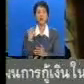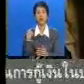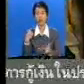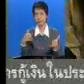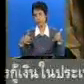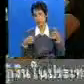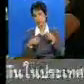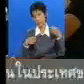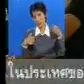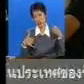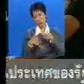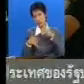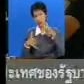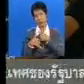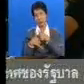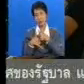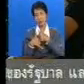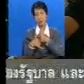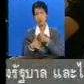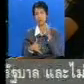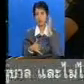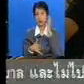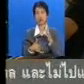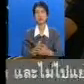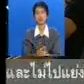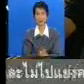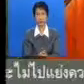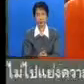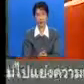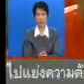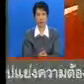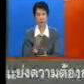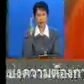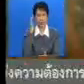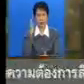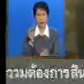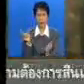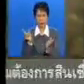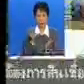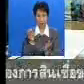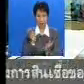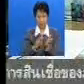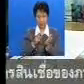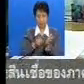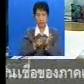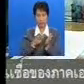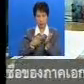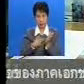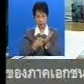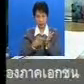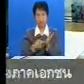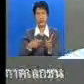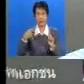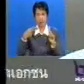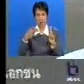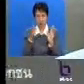ร่างกายก่อนที่จะถูกปล่อยตัวหน้าโรงพักบางรักนายอิทธิพลใช้หลักทรัพย์เป็นเงินสด 10,000 บาทประกันตัวออกไปเช่นเดียวกับผู้ค้า